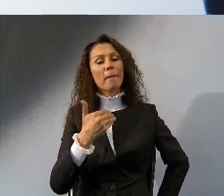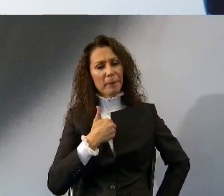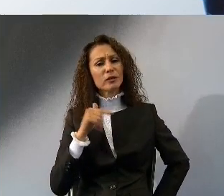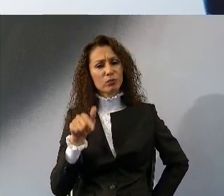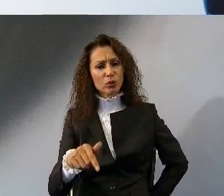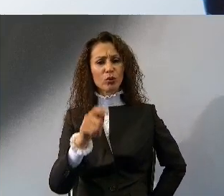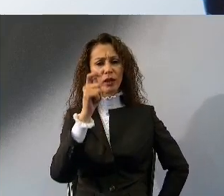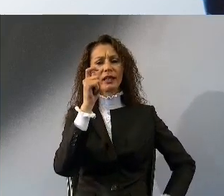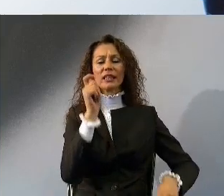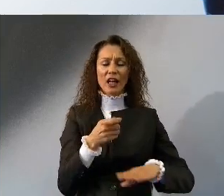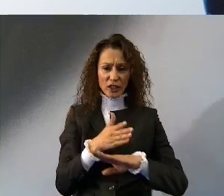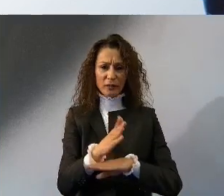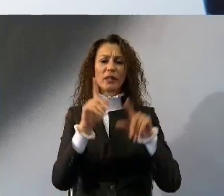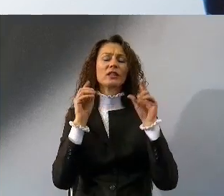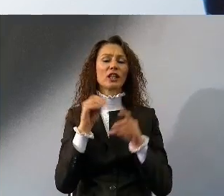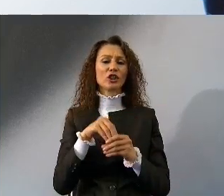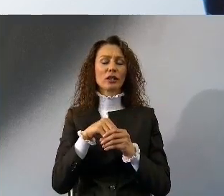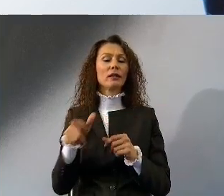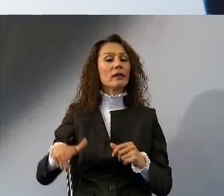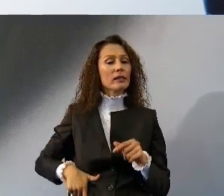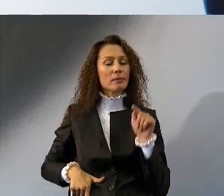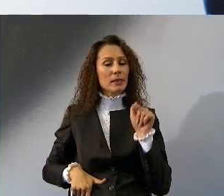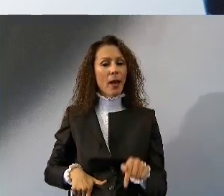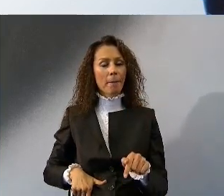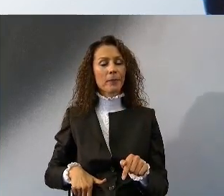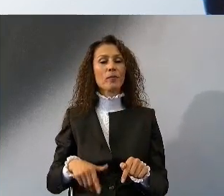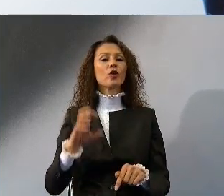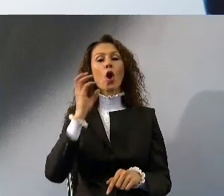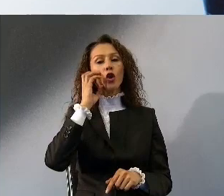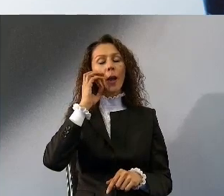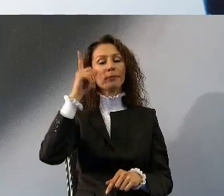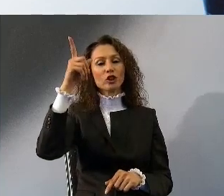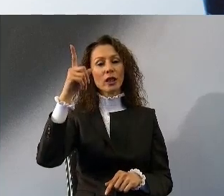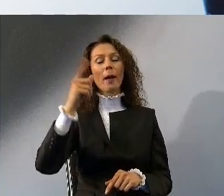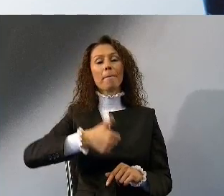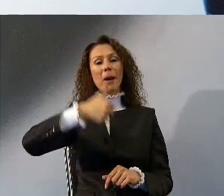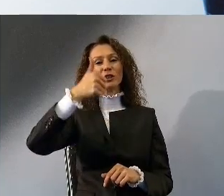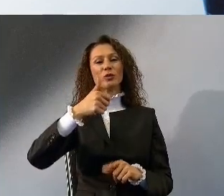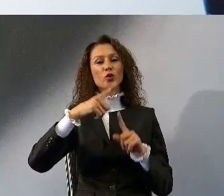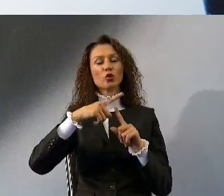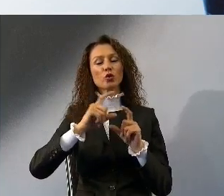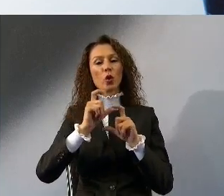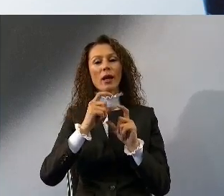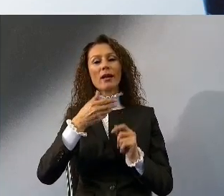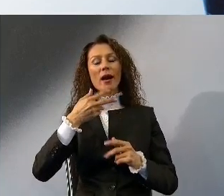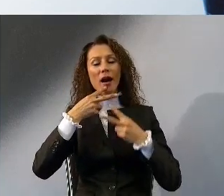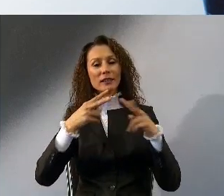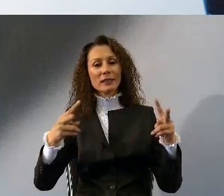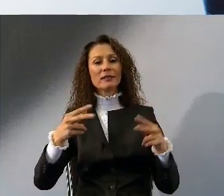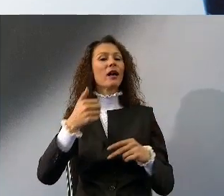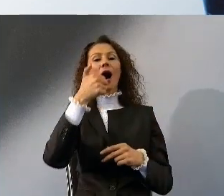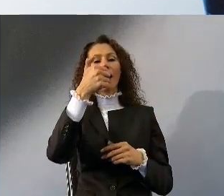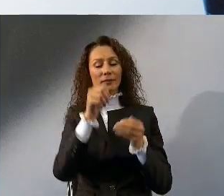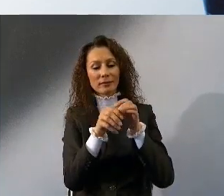bunu gerçekleştirebilmek için İzmir'de Ödemiş'te Başkanımız Tunçer'in açıkladığı 6 ayaklı bir